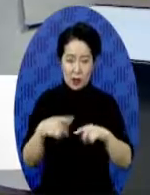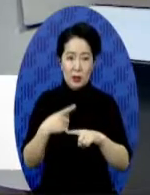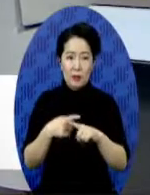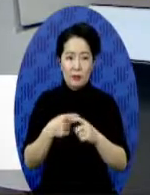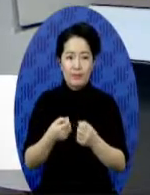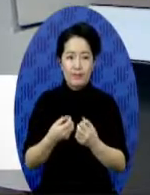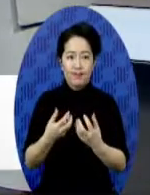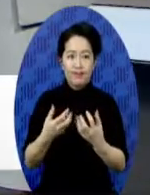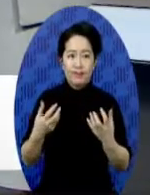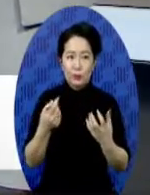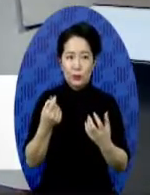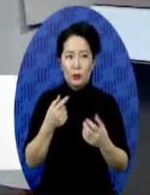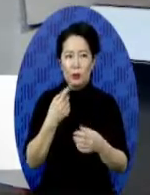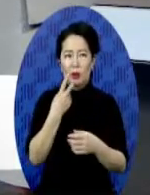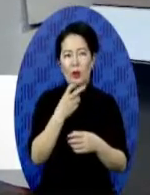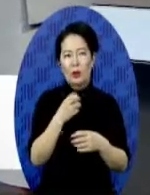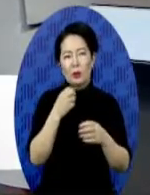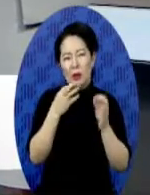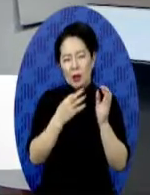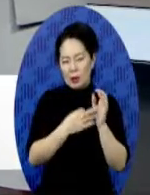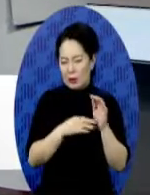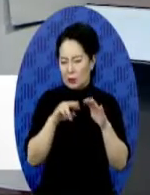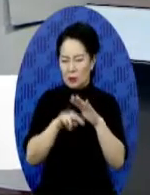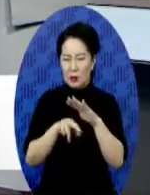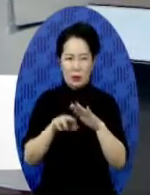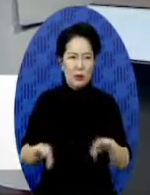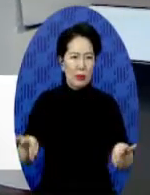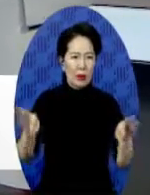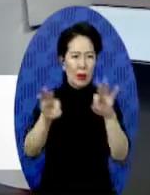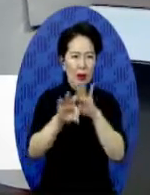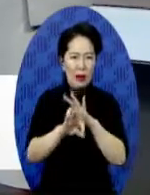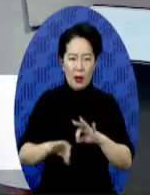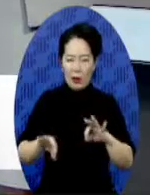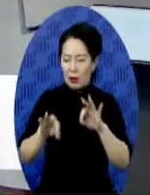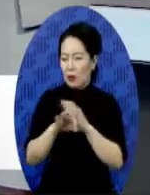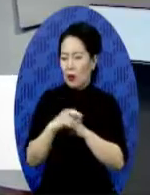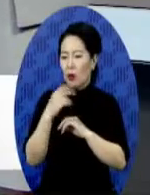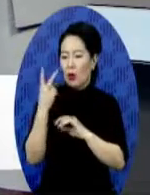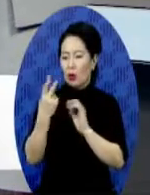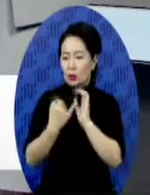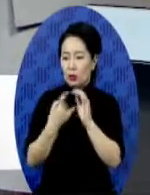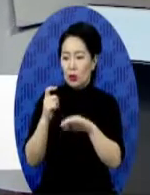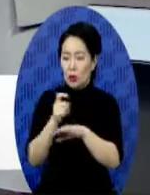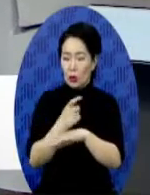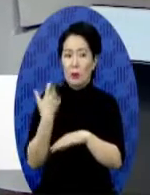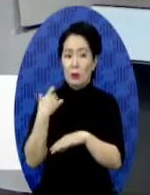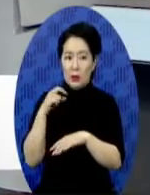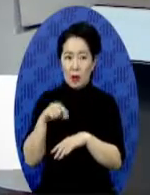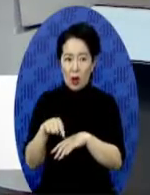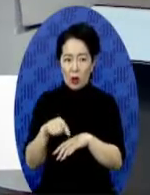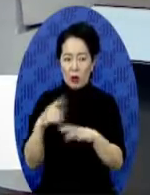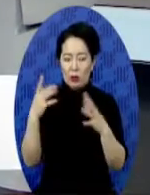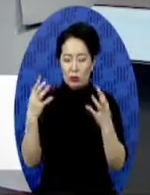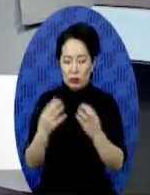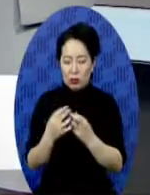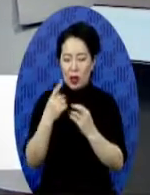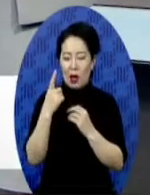Өнгөрсөн онд 2018 онд огт цэцэрлэггүй 26 хороо байсан бол энэ жил 16